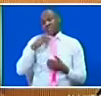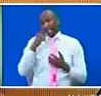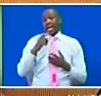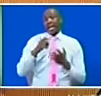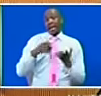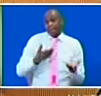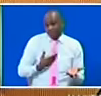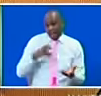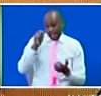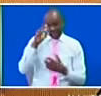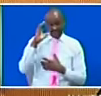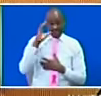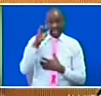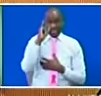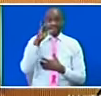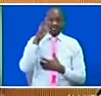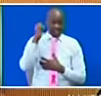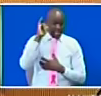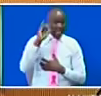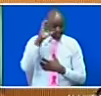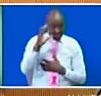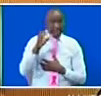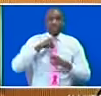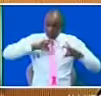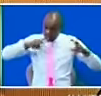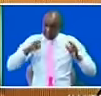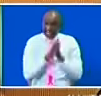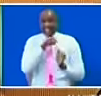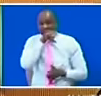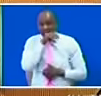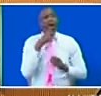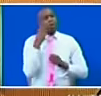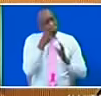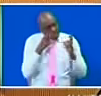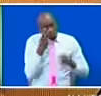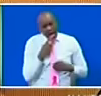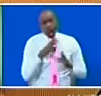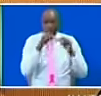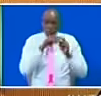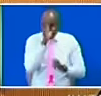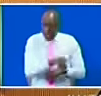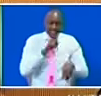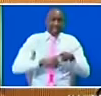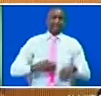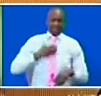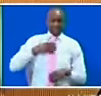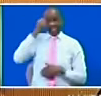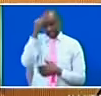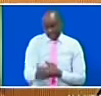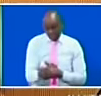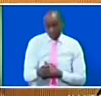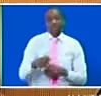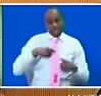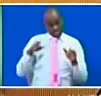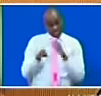wa kitaifa kumchunguza kiongozi wa NASA Raila Odinga kwa matamshi aliyotoa majuzi alipozuru kaunti ya Kajiado wakiongozwa na